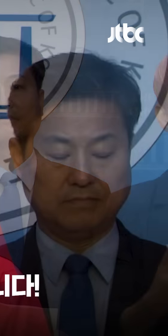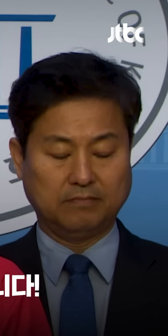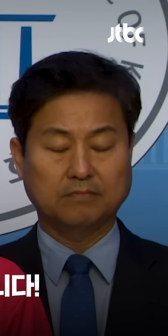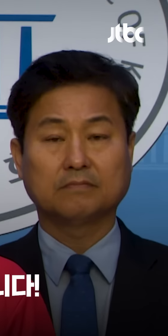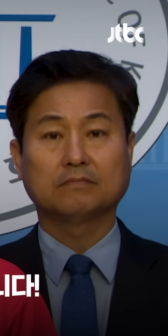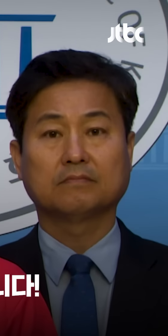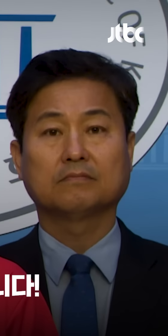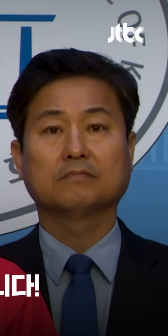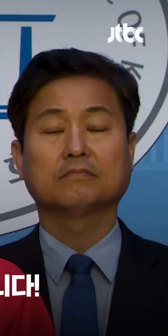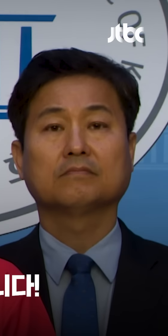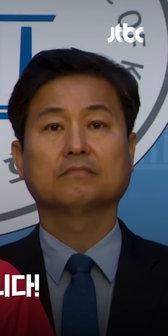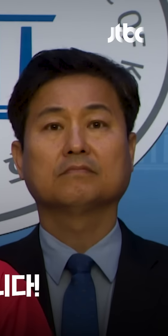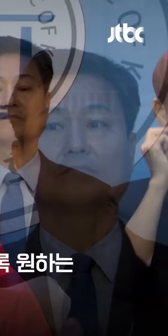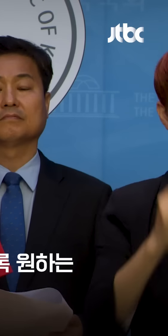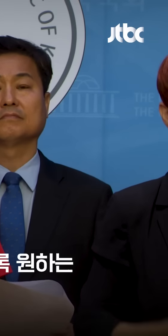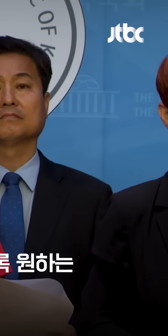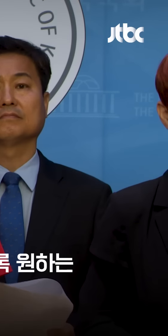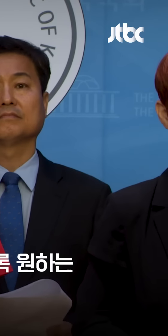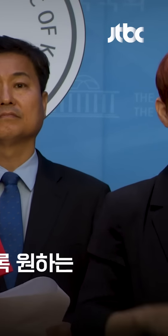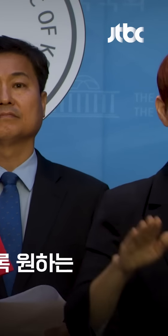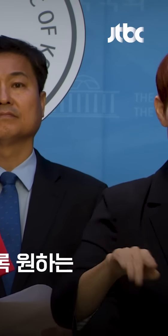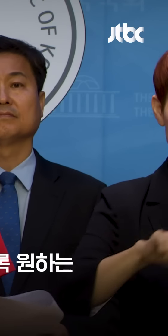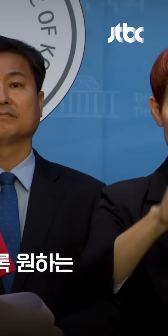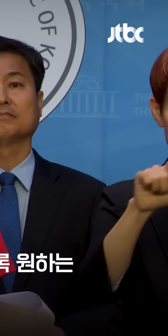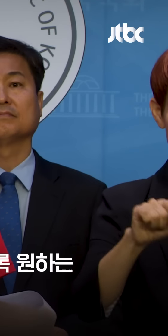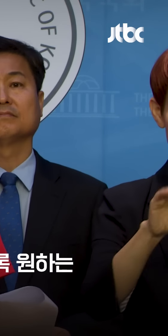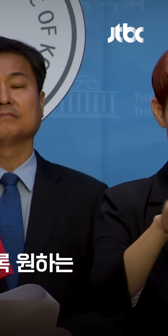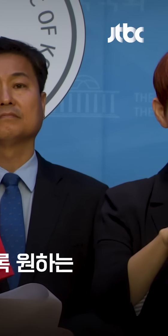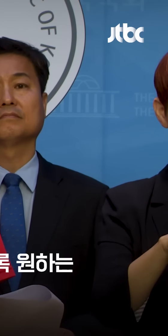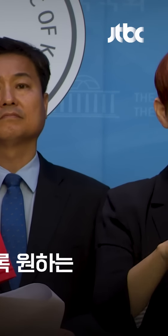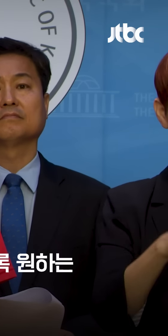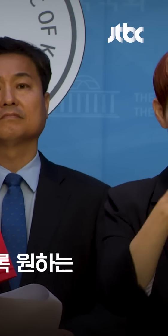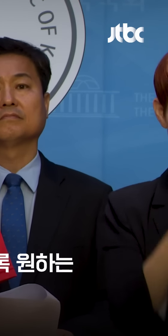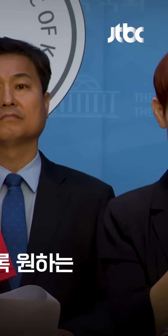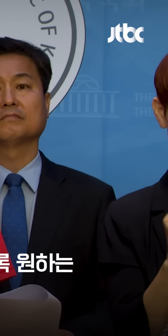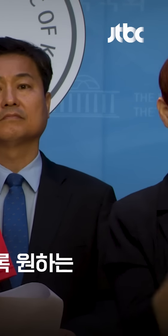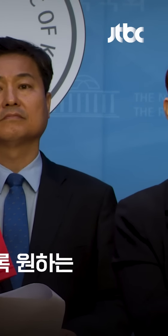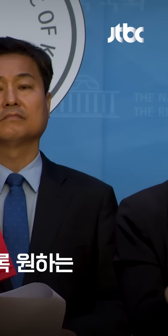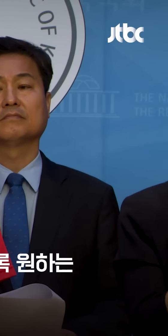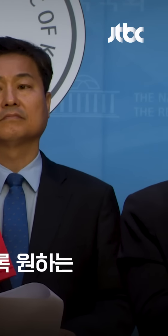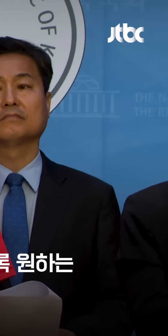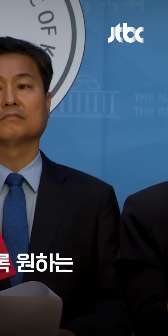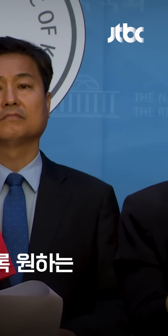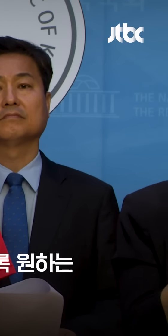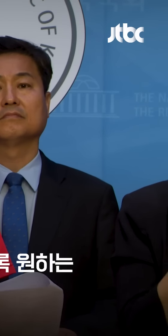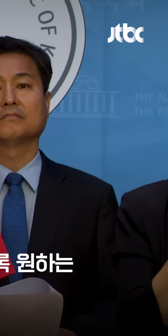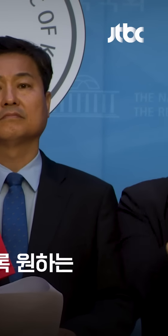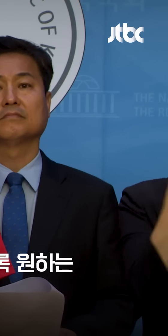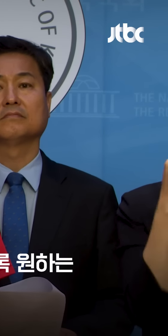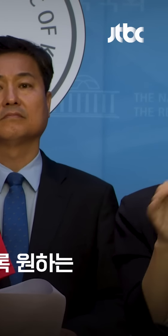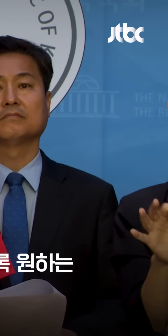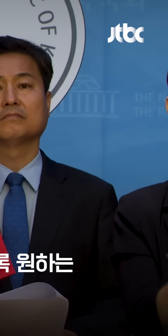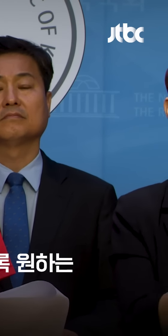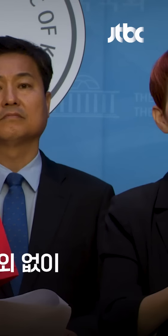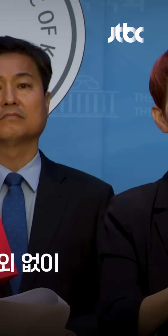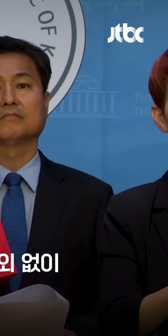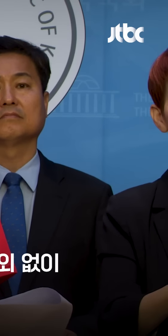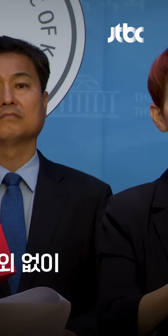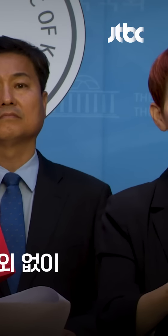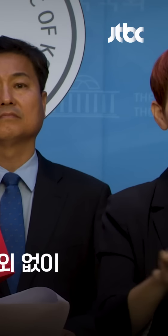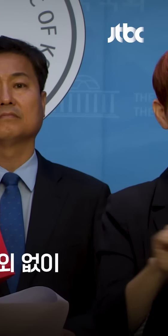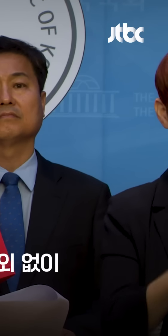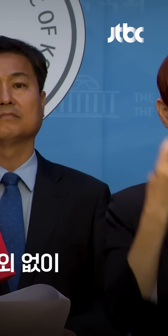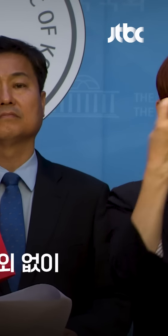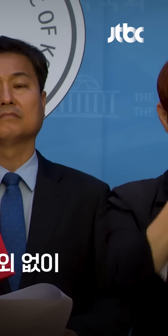합니다. 우리에게 남은 시간이 없습니다. 올해 7월이면 범죄 은폐자들이 그토록 원하는 증거인멸이 완성됩니다.